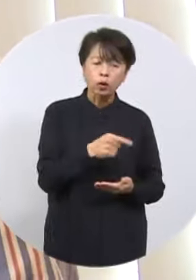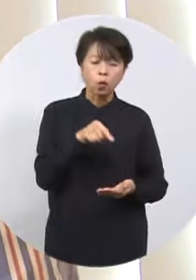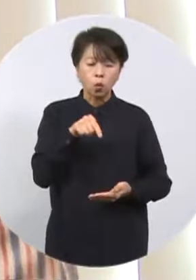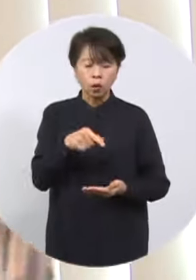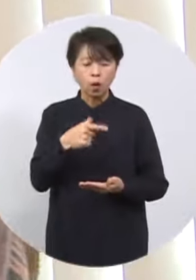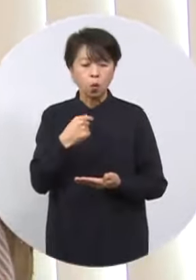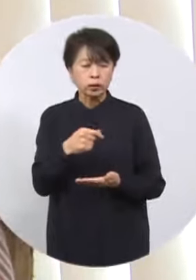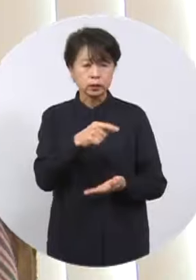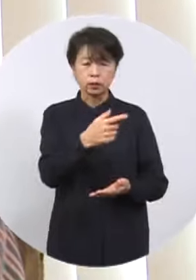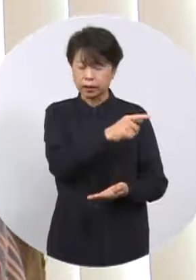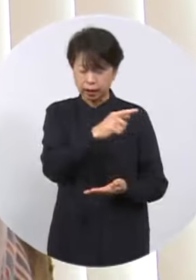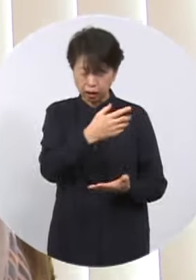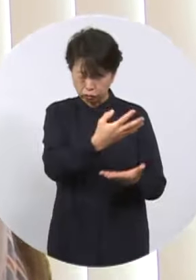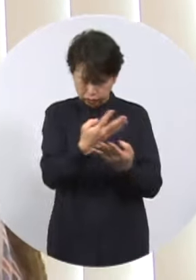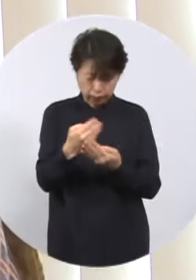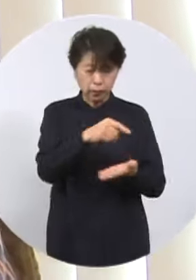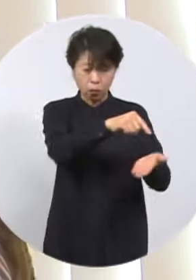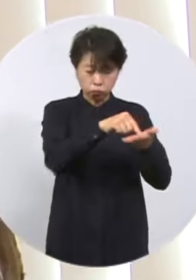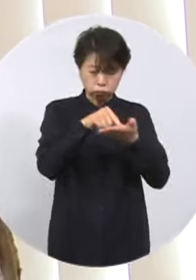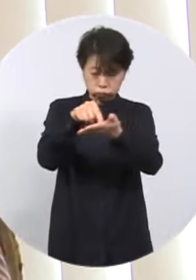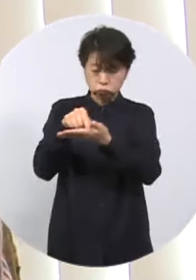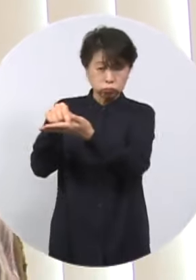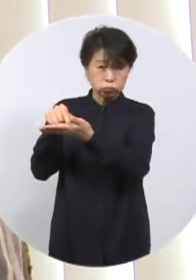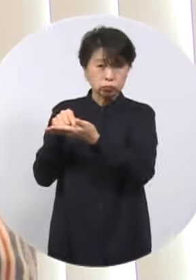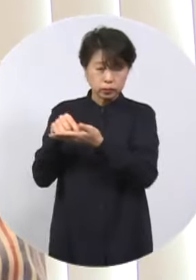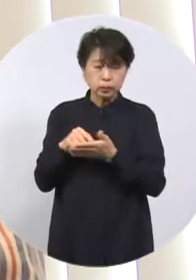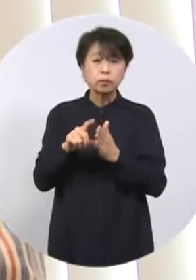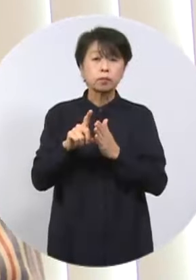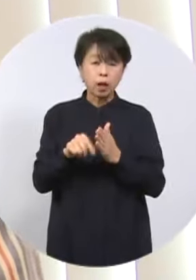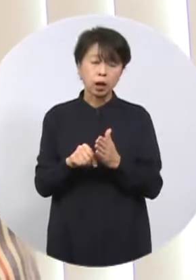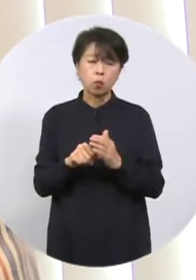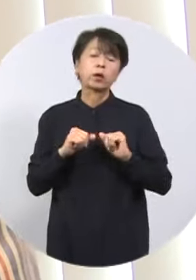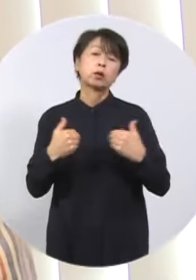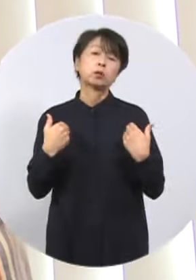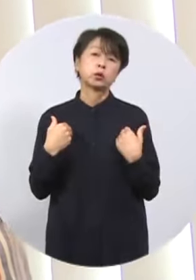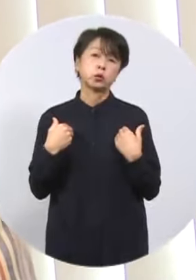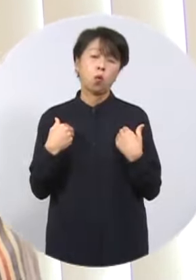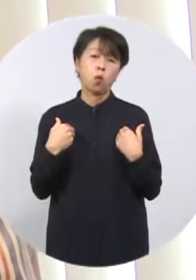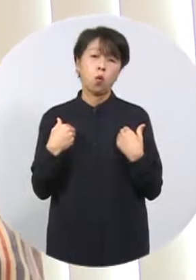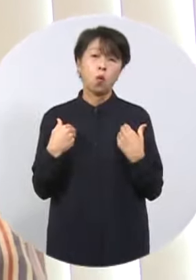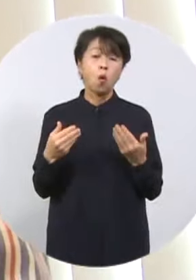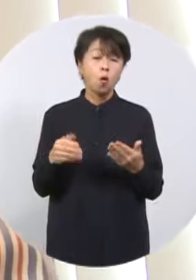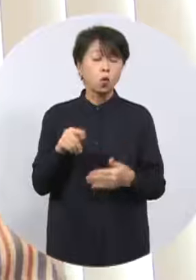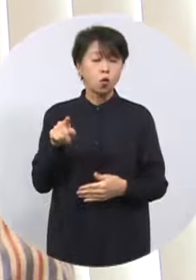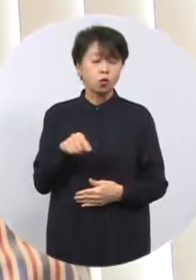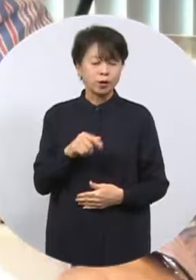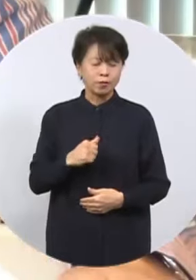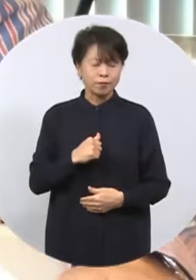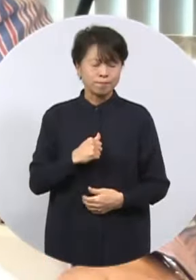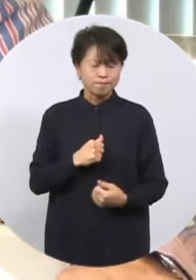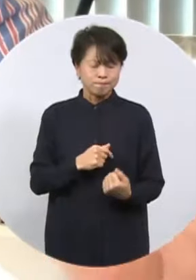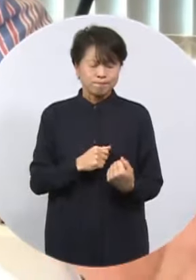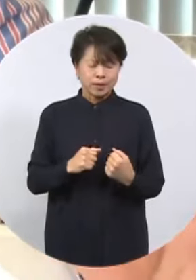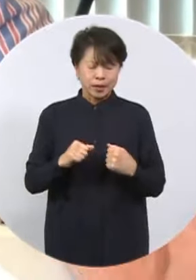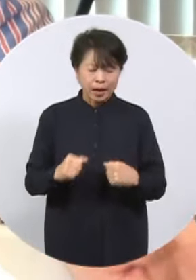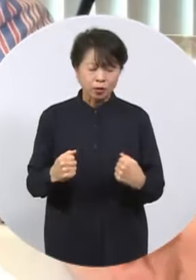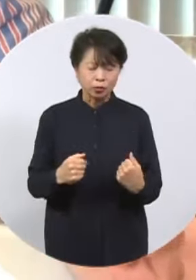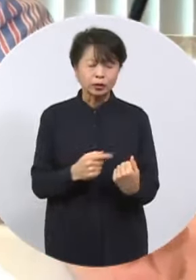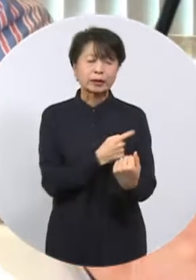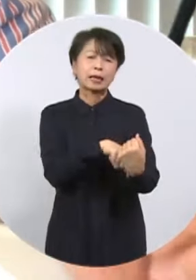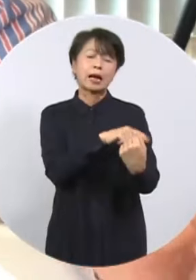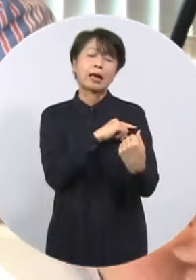ものをいくつも書かなければいけない。だから職人っていうのはそういうことに耐える力も必要。同じ